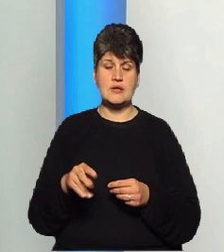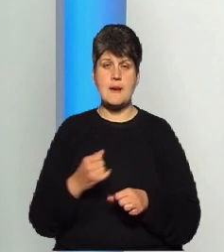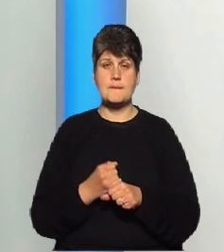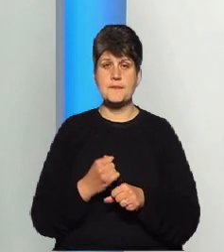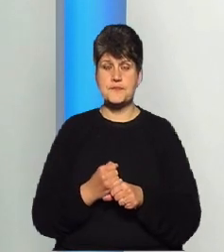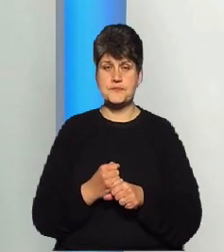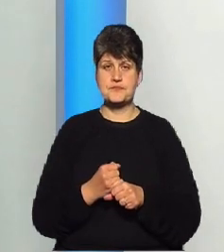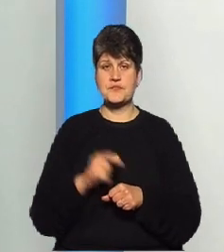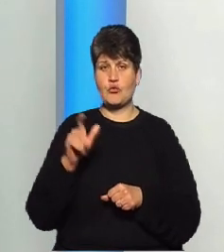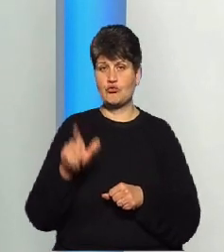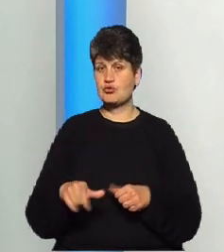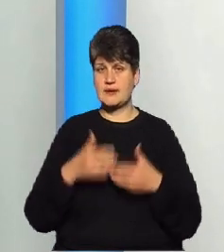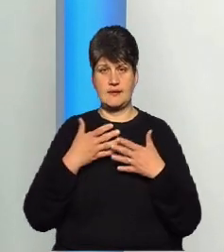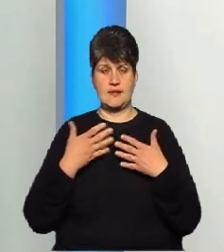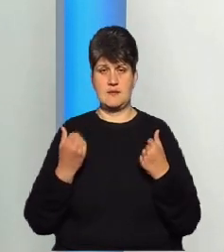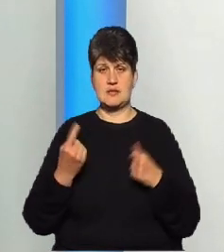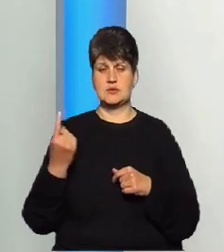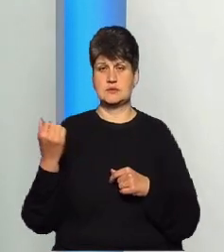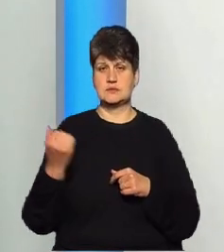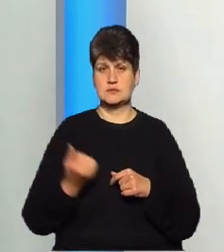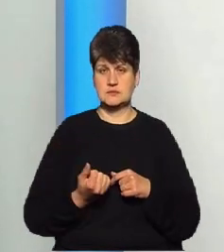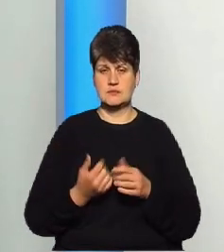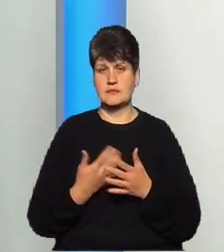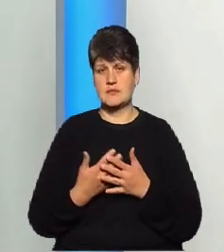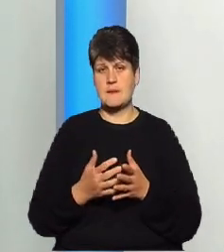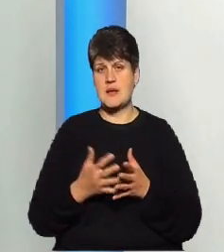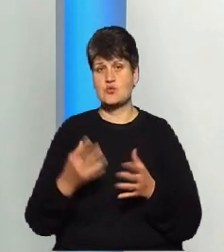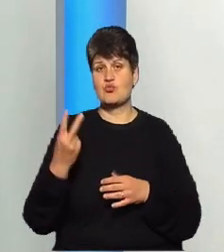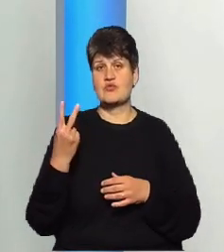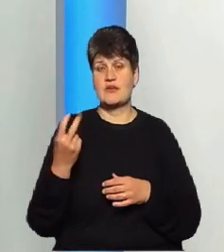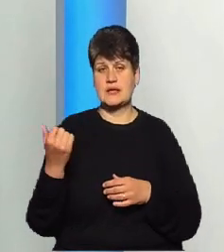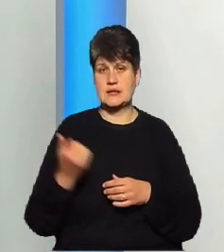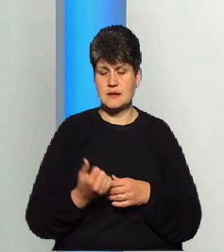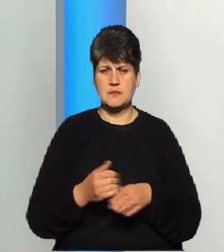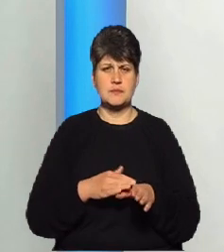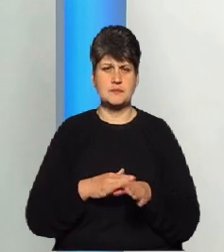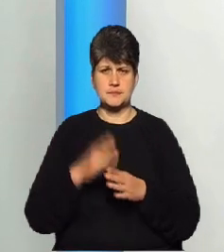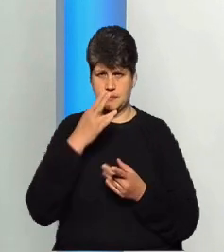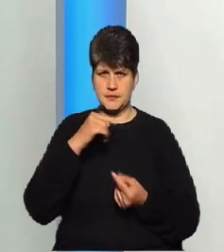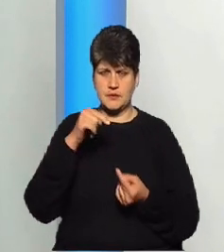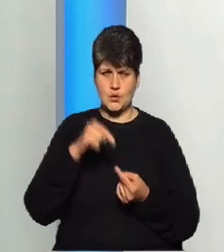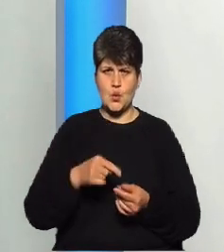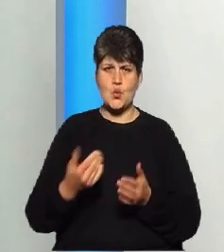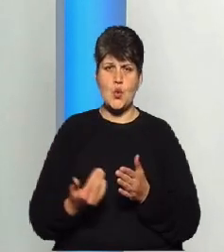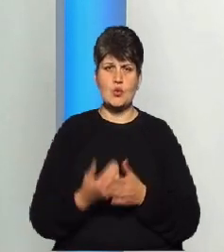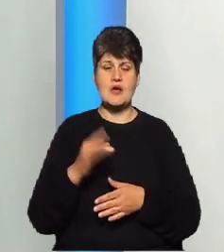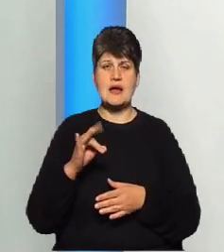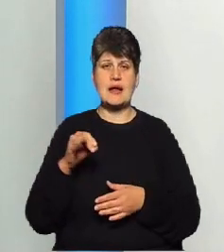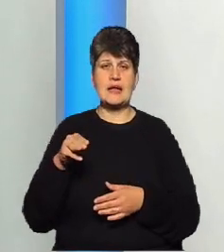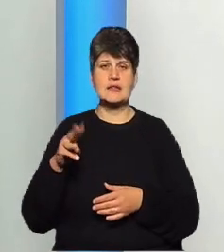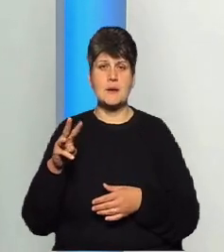За тиждень, максимум за два, ми абсолютно адаптуємося до нових ритмів нашого життя, до нового режиму,